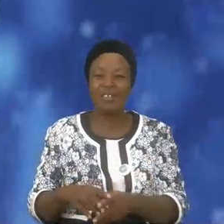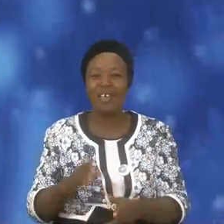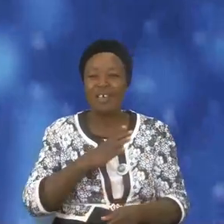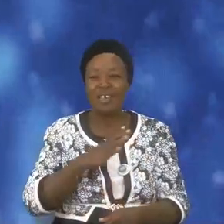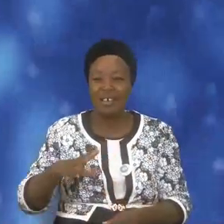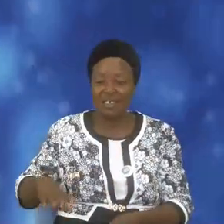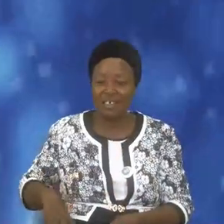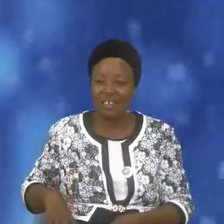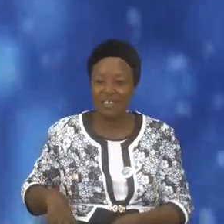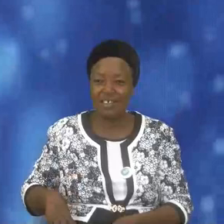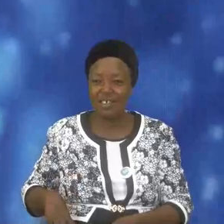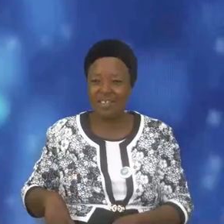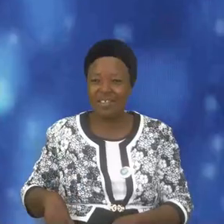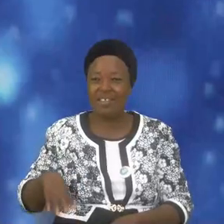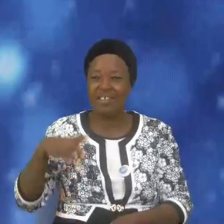Christ